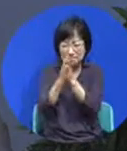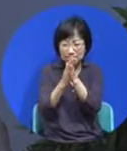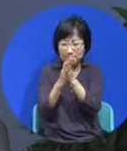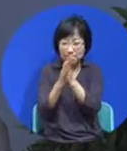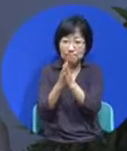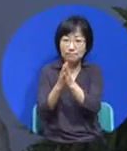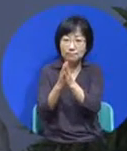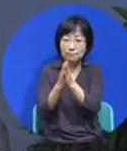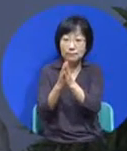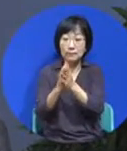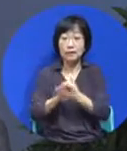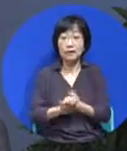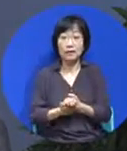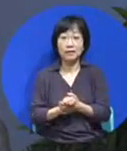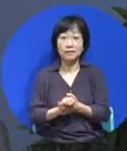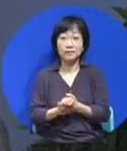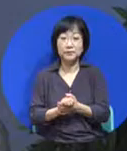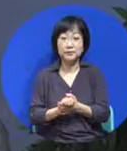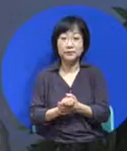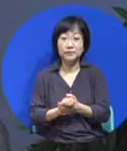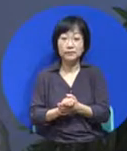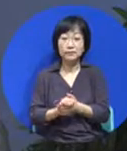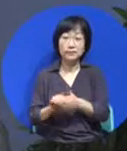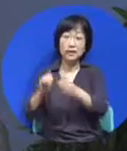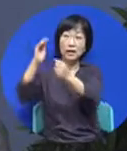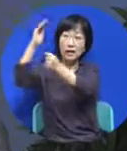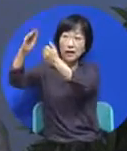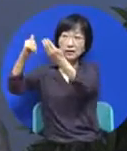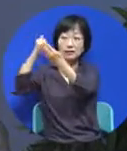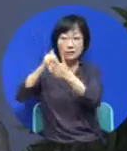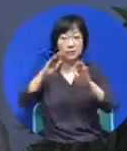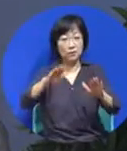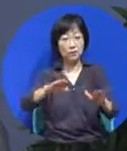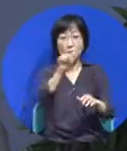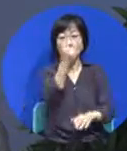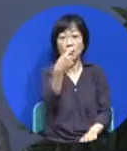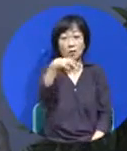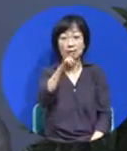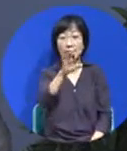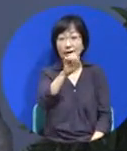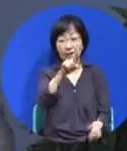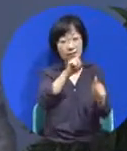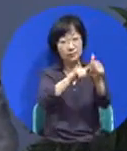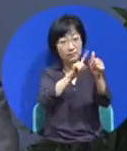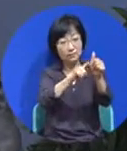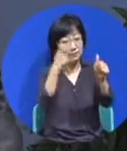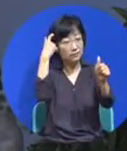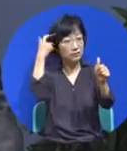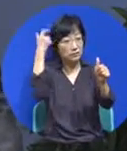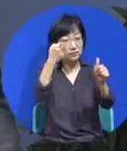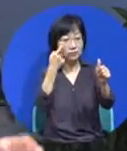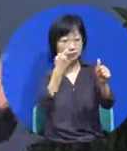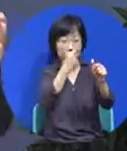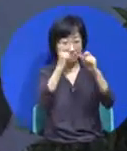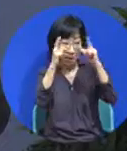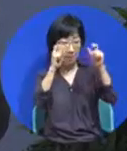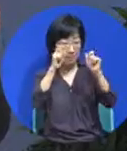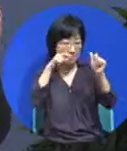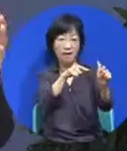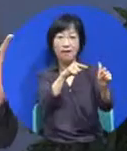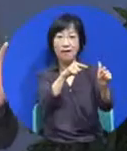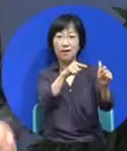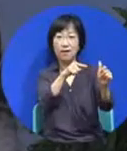이 눈을 하나님이 호세아에게 뜨게 한 겁니다. But God allowed Hosea's spiritual eyes to see these things. 시대상만